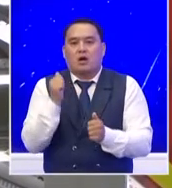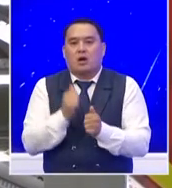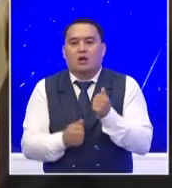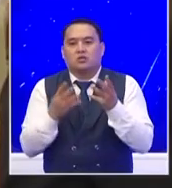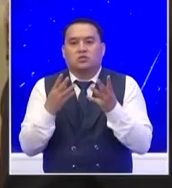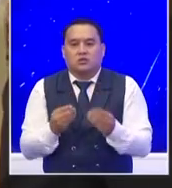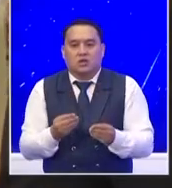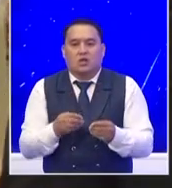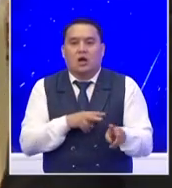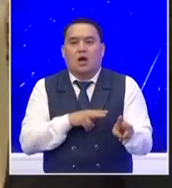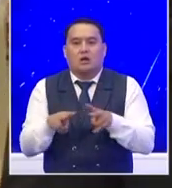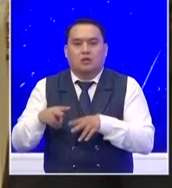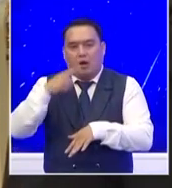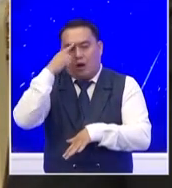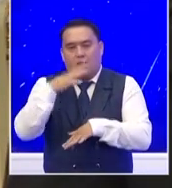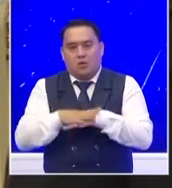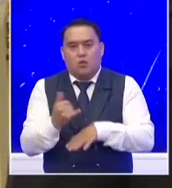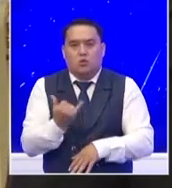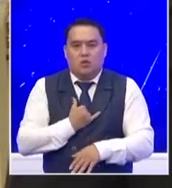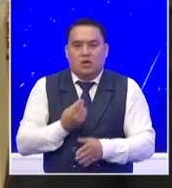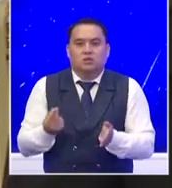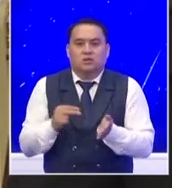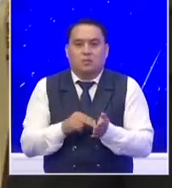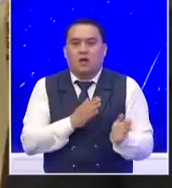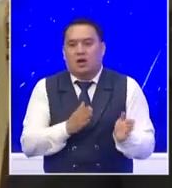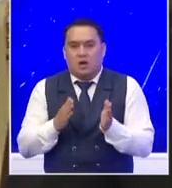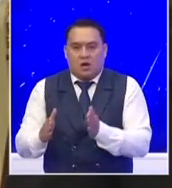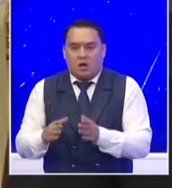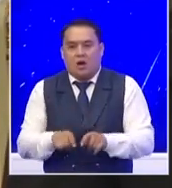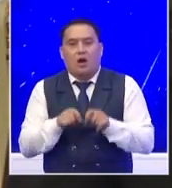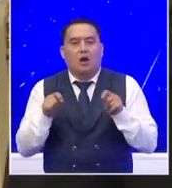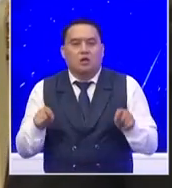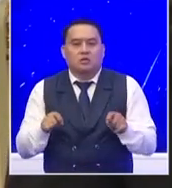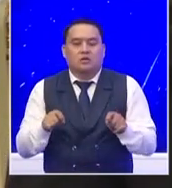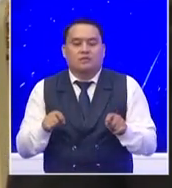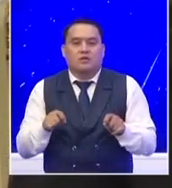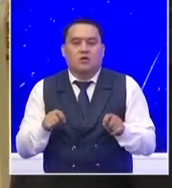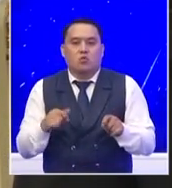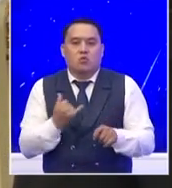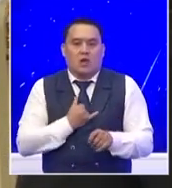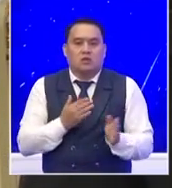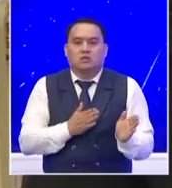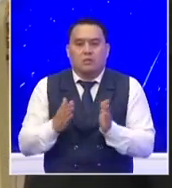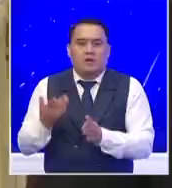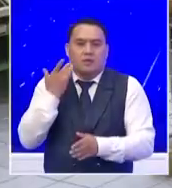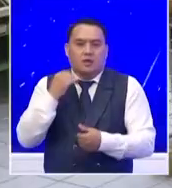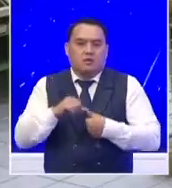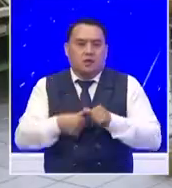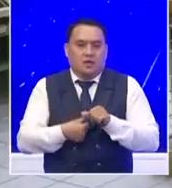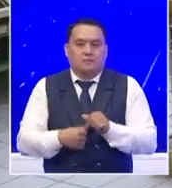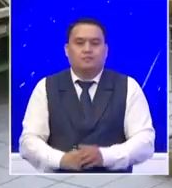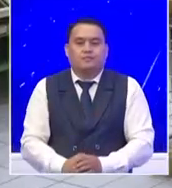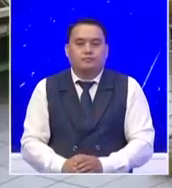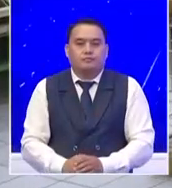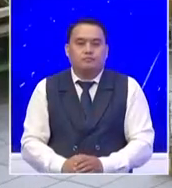основе также нас контролирует Акимат. Но у нас стабильность с открытия именно соцзначимых позиций. У нас стабильность постоянная. Комиссией